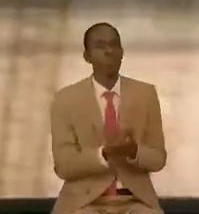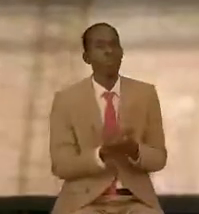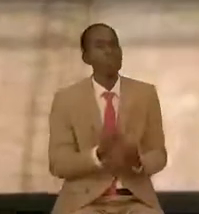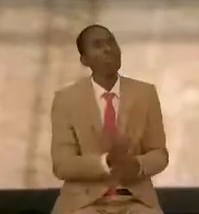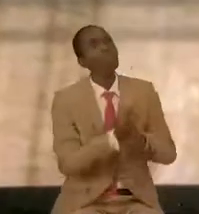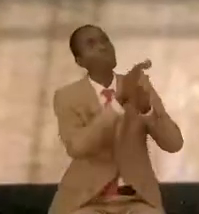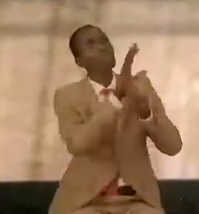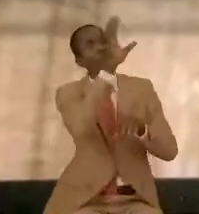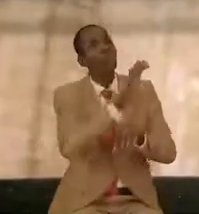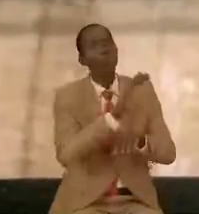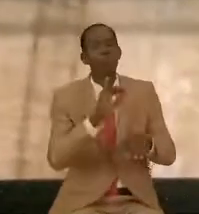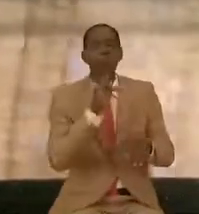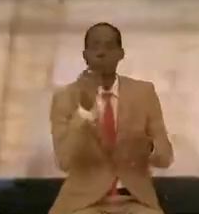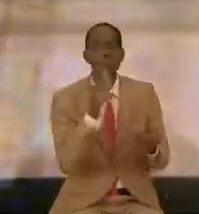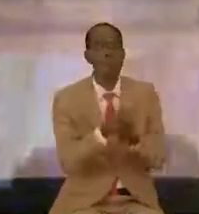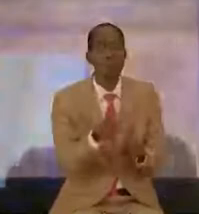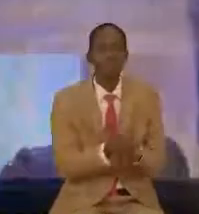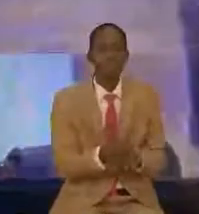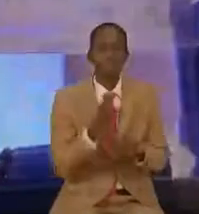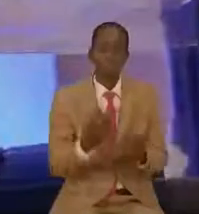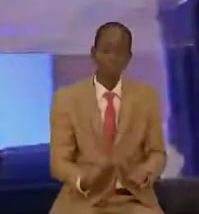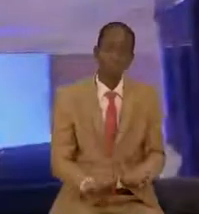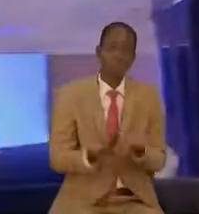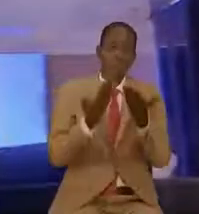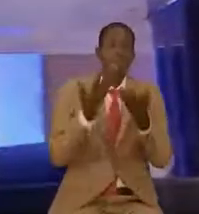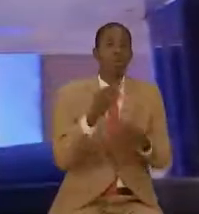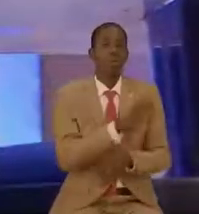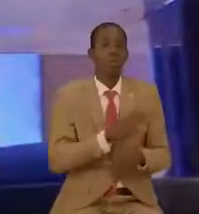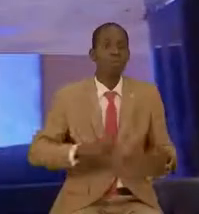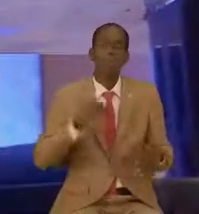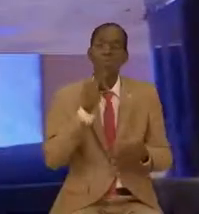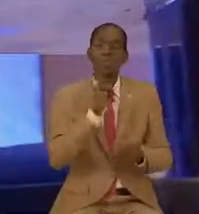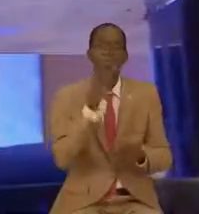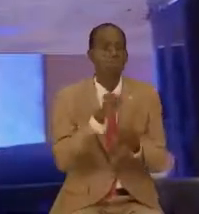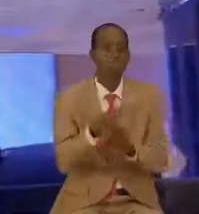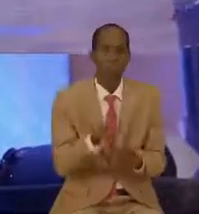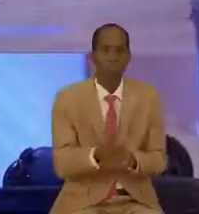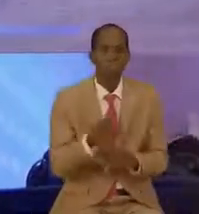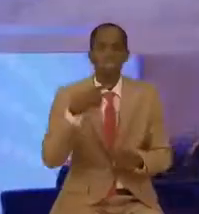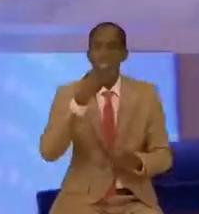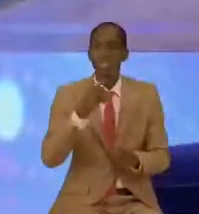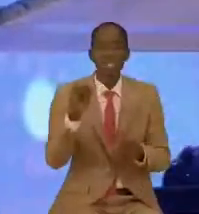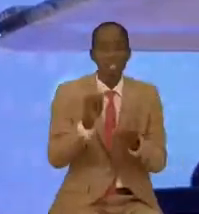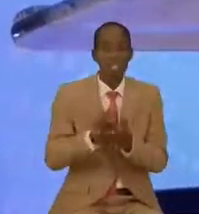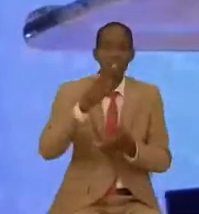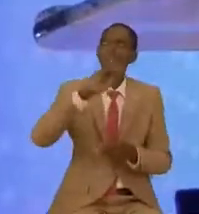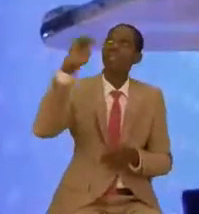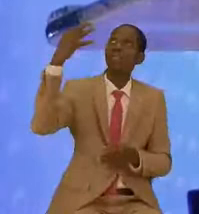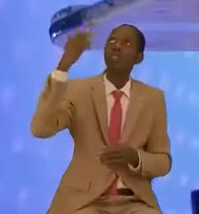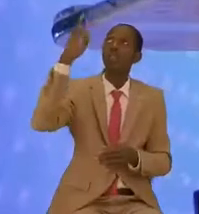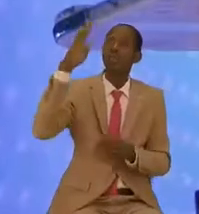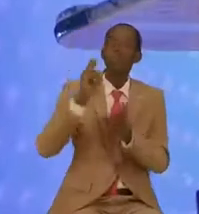disent que le calvaire ne suffit pas. Ils disent que le sacrifice de Christ n'est pas assez. Ils disent que la grâce de